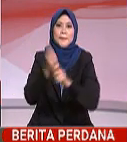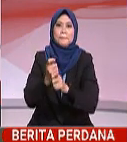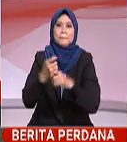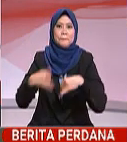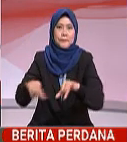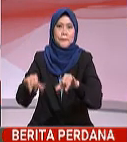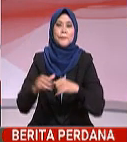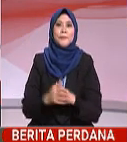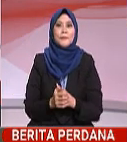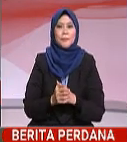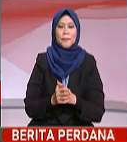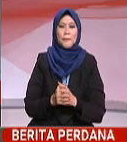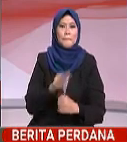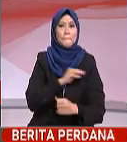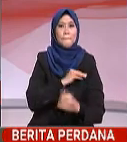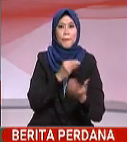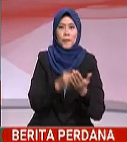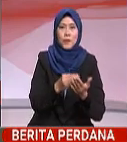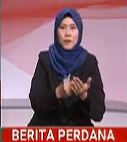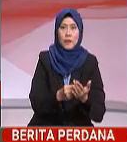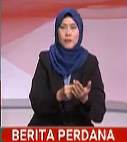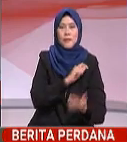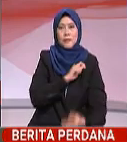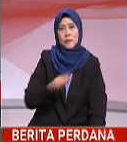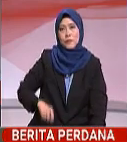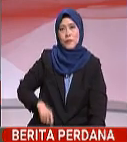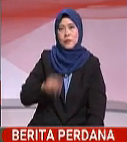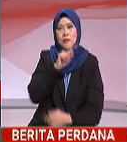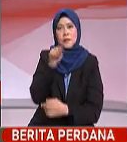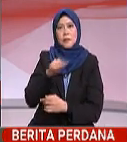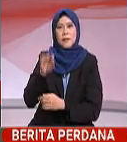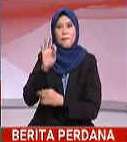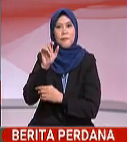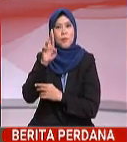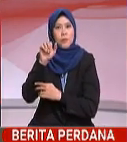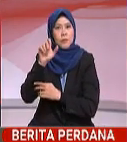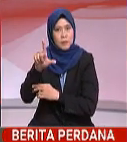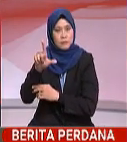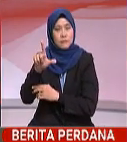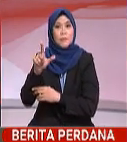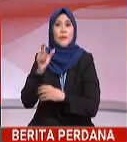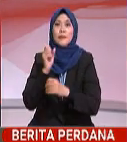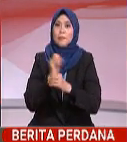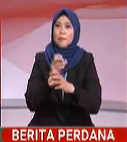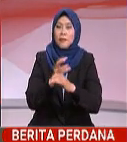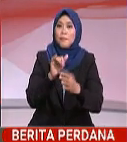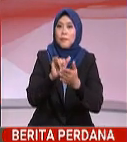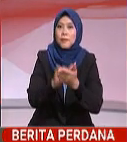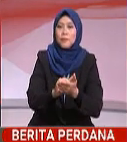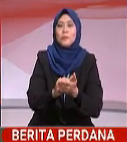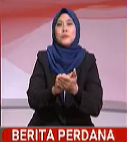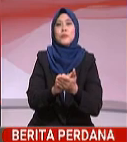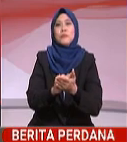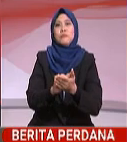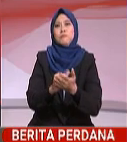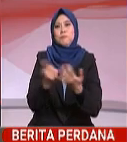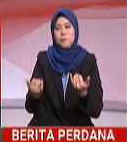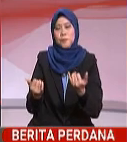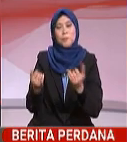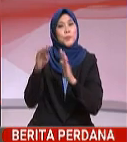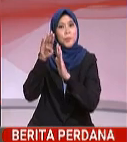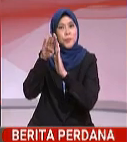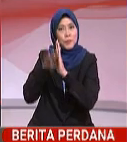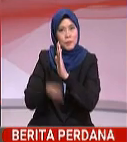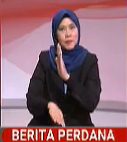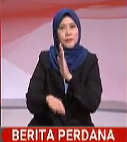dikekalkan. Menurut Menteri Keuangan Tengku Datuk Seri Zafrul Tengku Abdul Aziz, inisiatif itu turut menjadi faktor penurunan